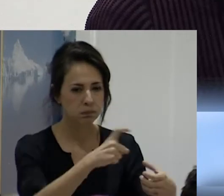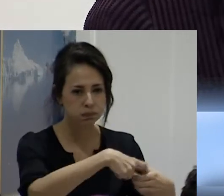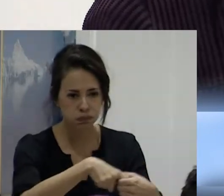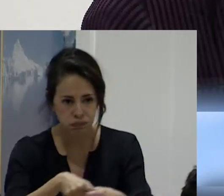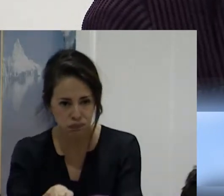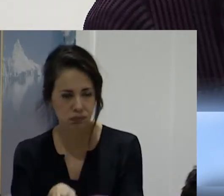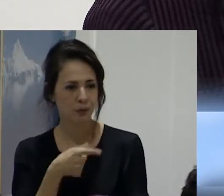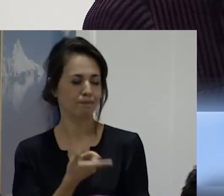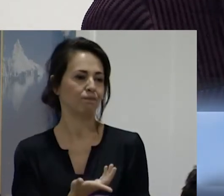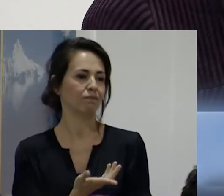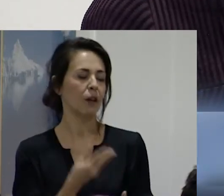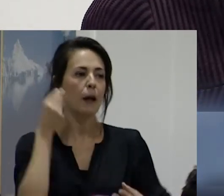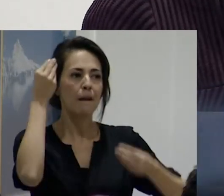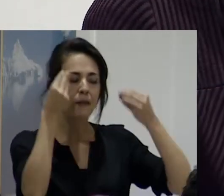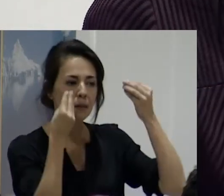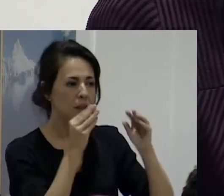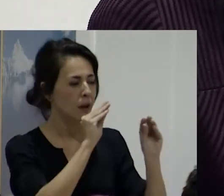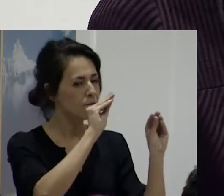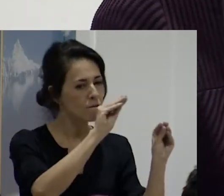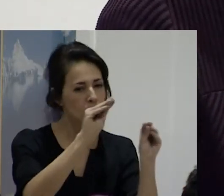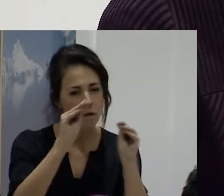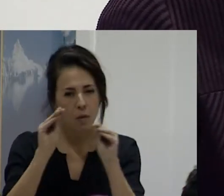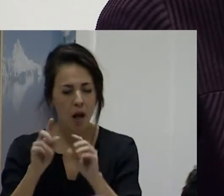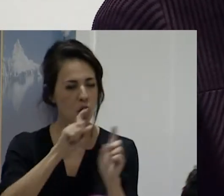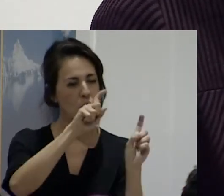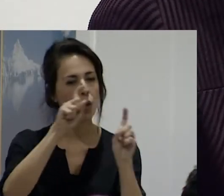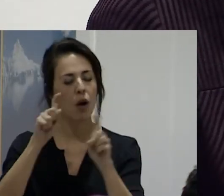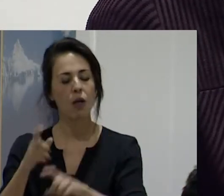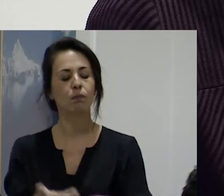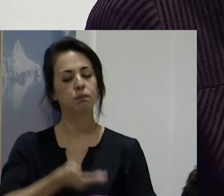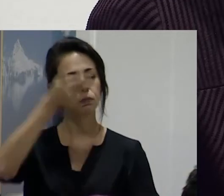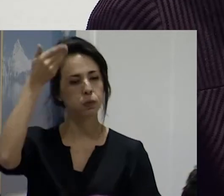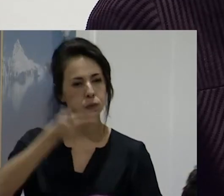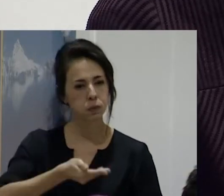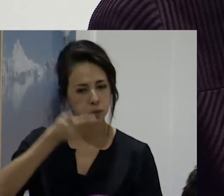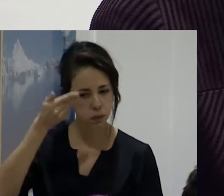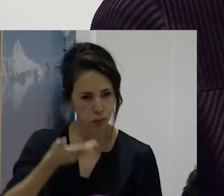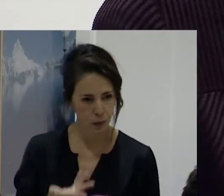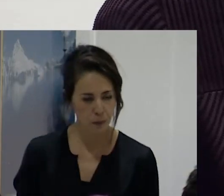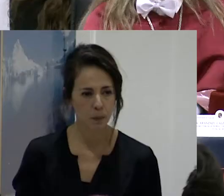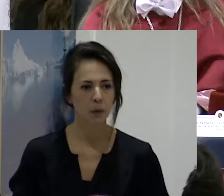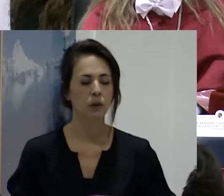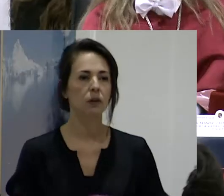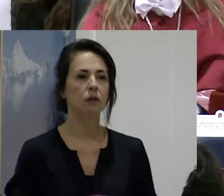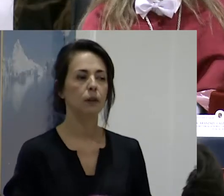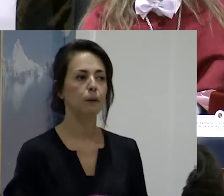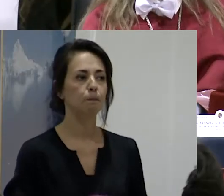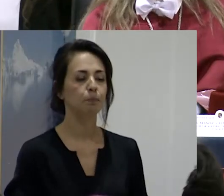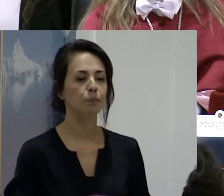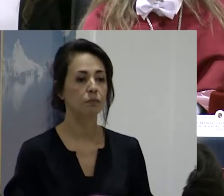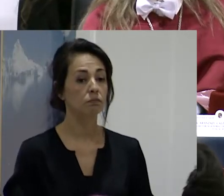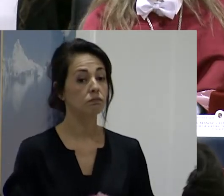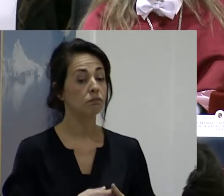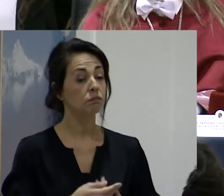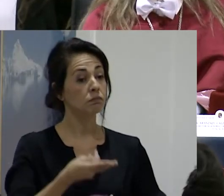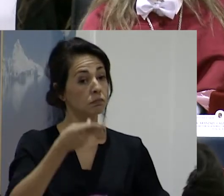creuen que la formació d'aquestes persones és necessari introduir la seva aptitud i també la